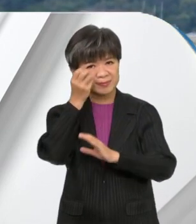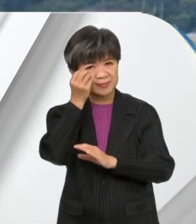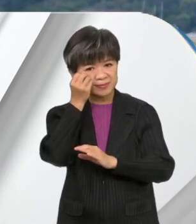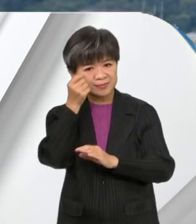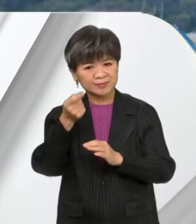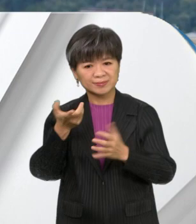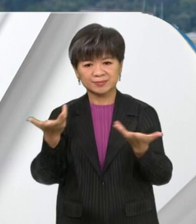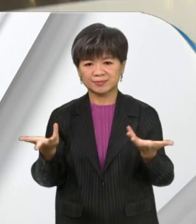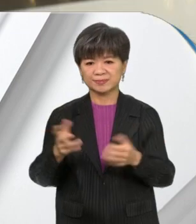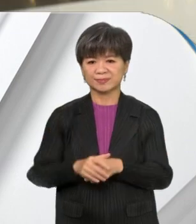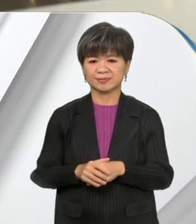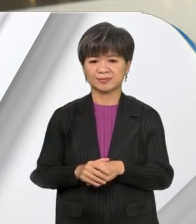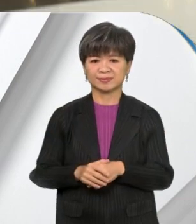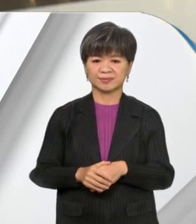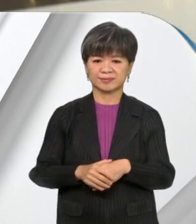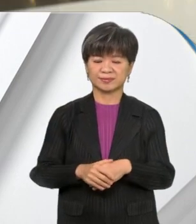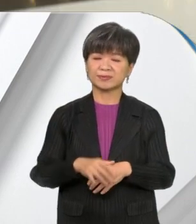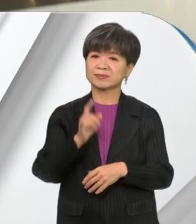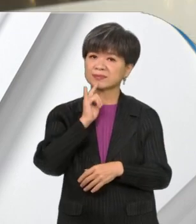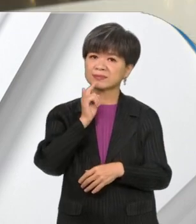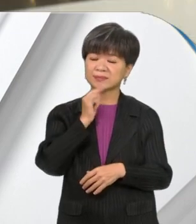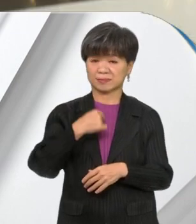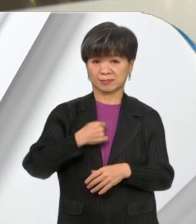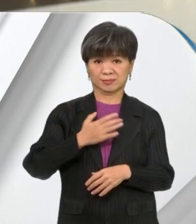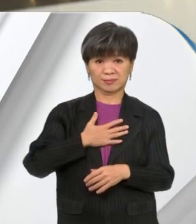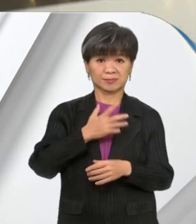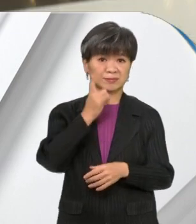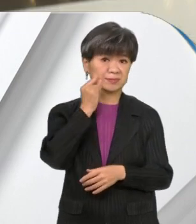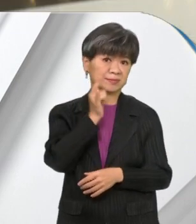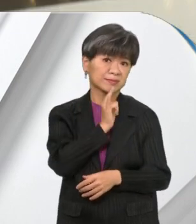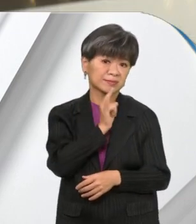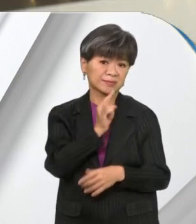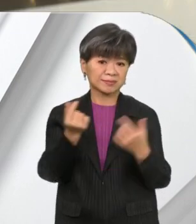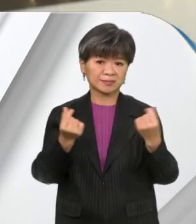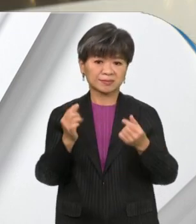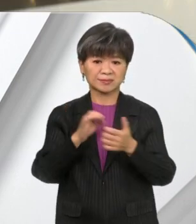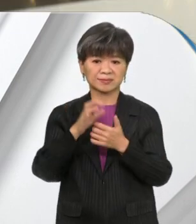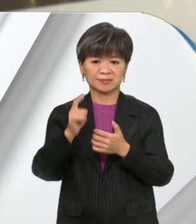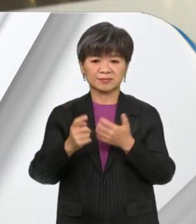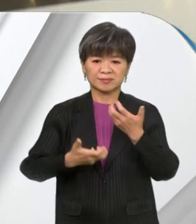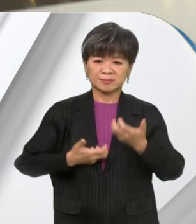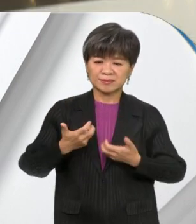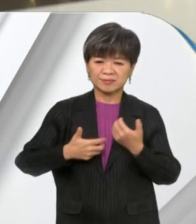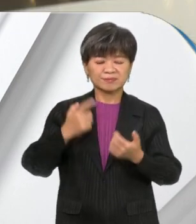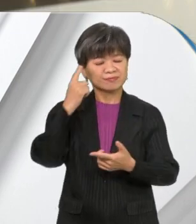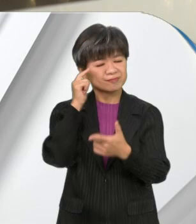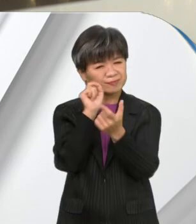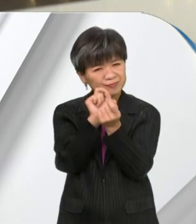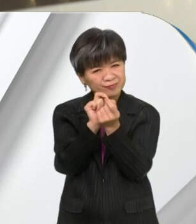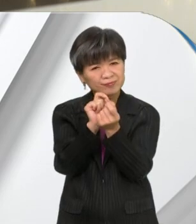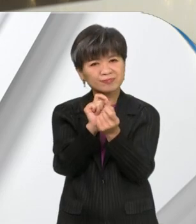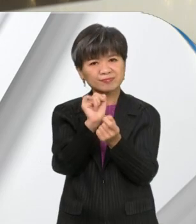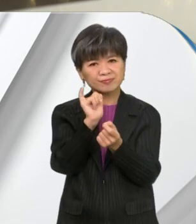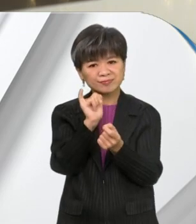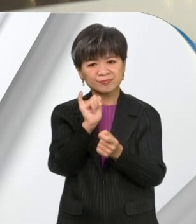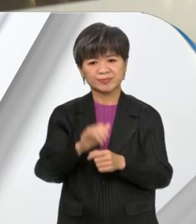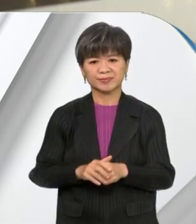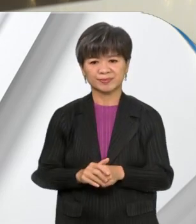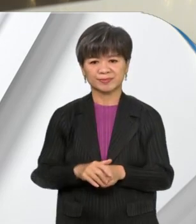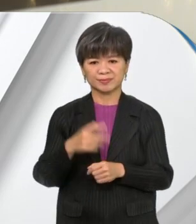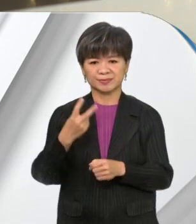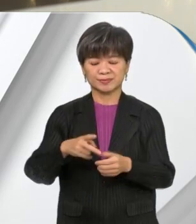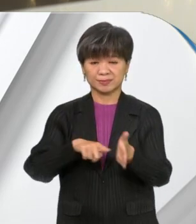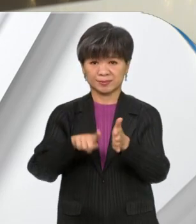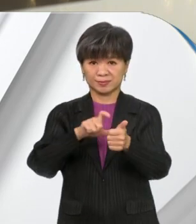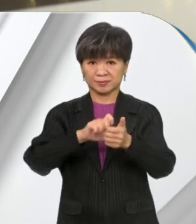客家电视台做咧，你嘅语言咧，母语，谈起来同小暖亲奶奶嘅感觉以外呢，同到嘅转停波头呢，其